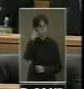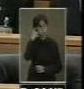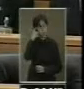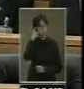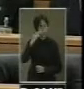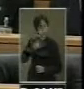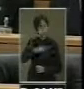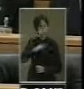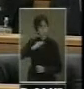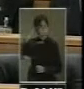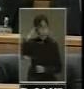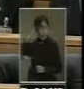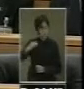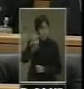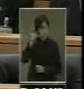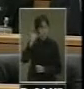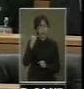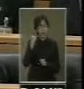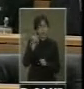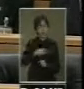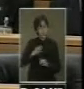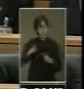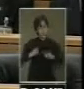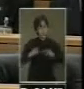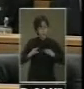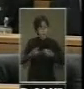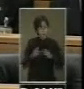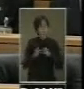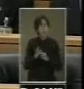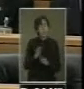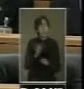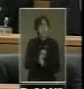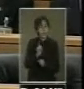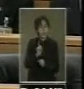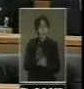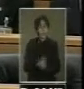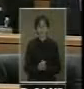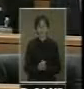ดค้านต่อต้านโดยวิธีใดผมก็บอกตามตรงว่า